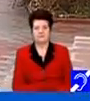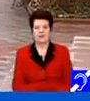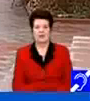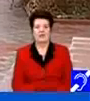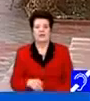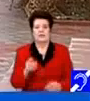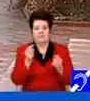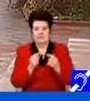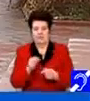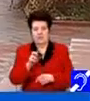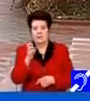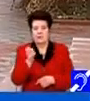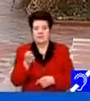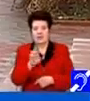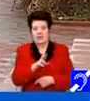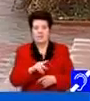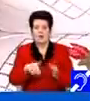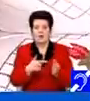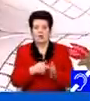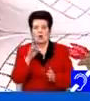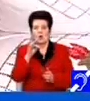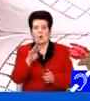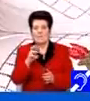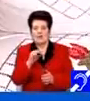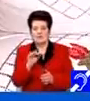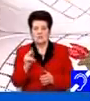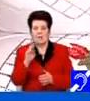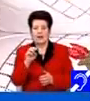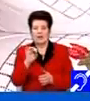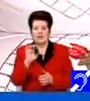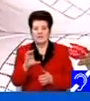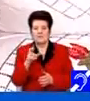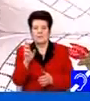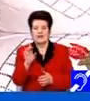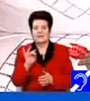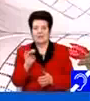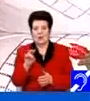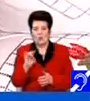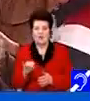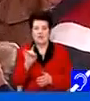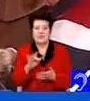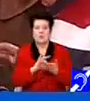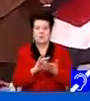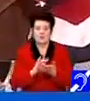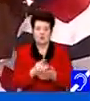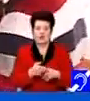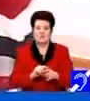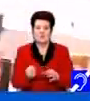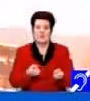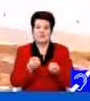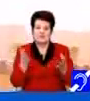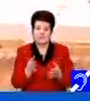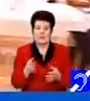Satele autentice din Basarabia au luat locul orașelor romantice precum Paris, Roma sau Barcelona în preferințele turiștilor. În aceste zile